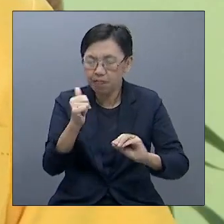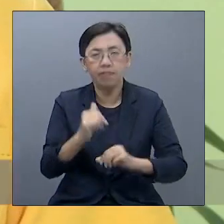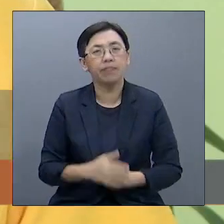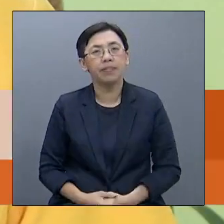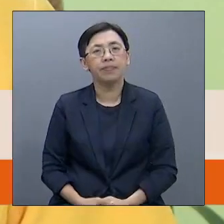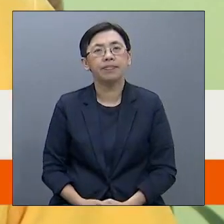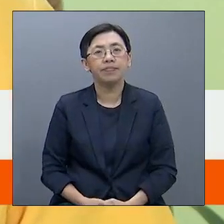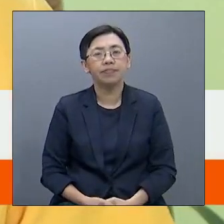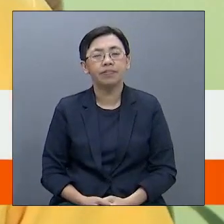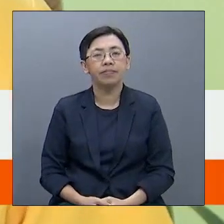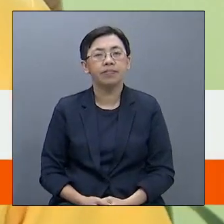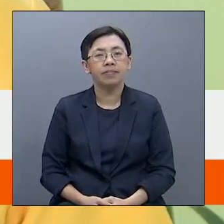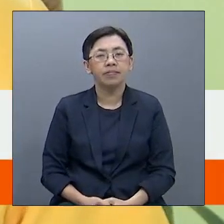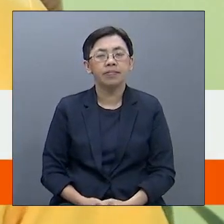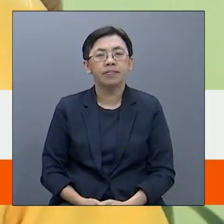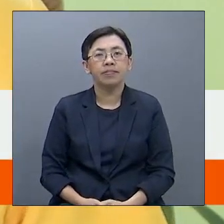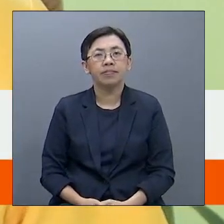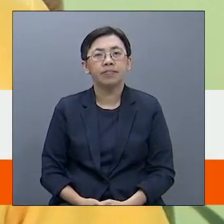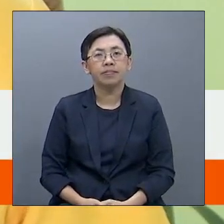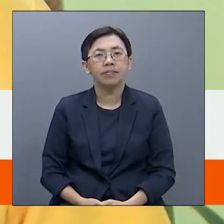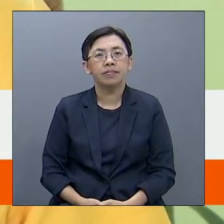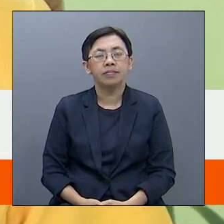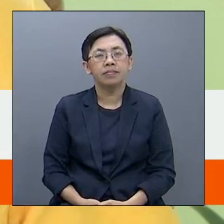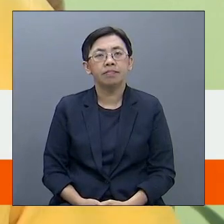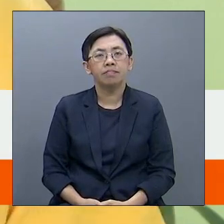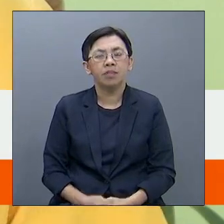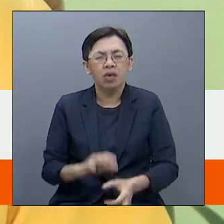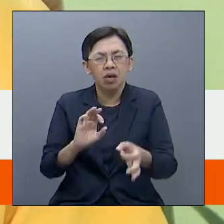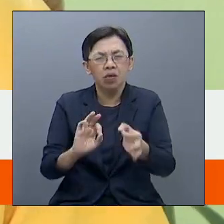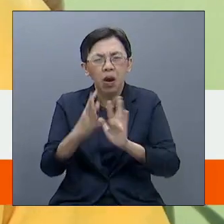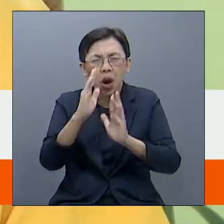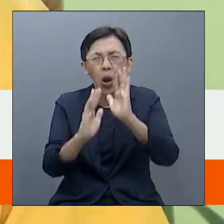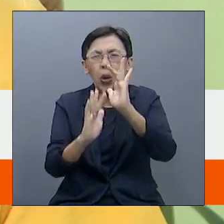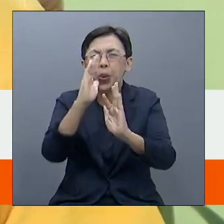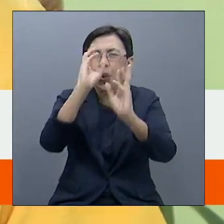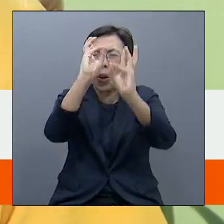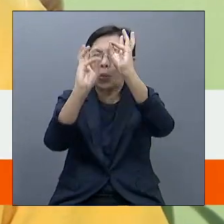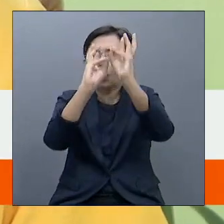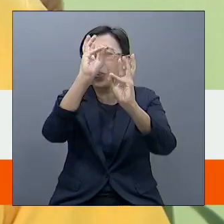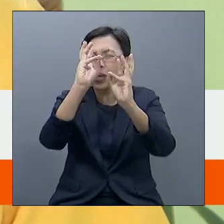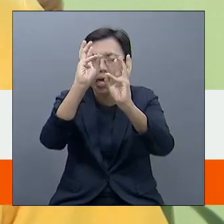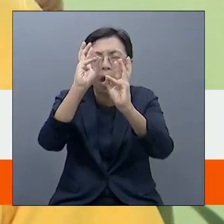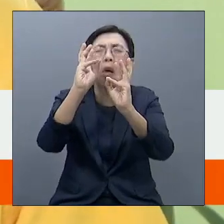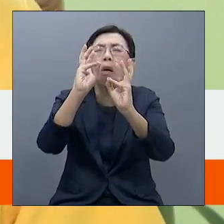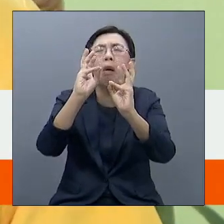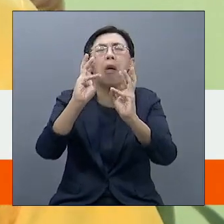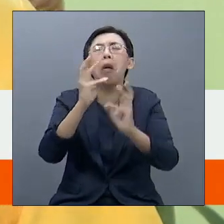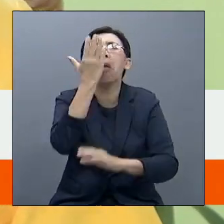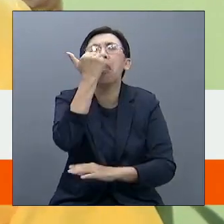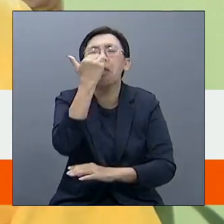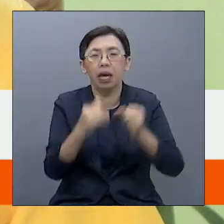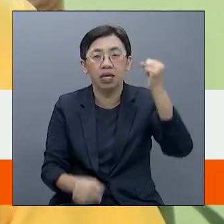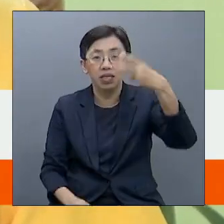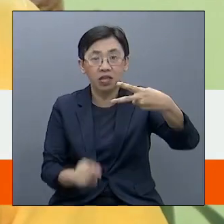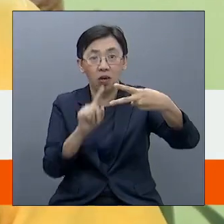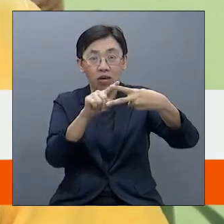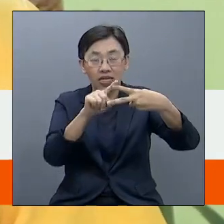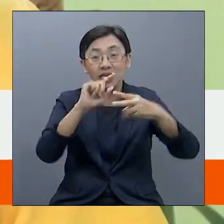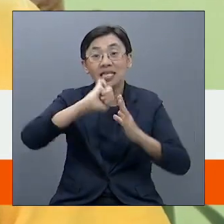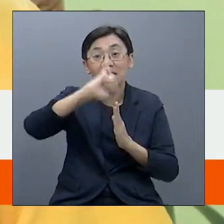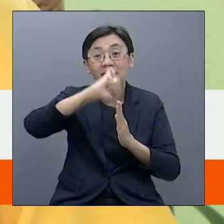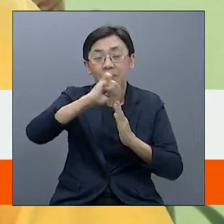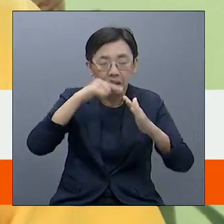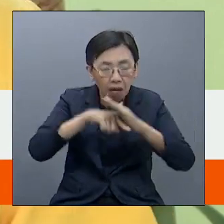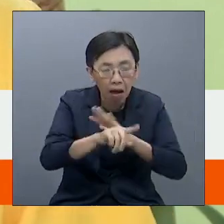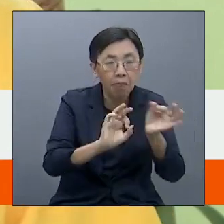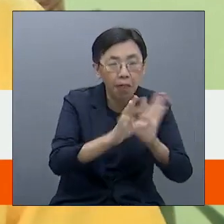ดมันมีอยู่2ที่มาใหญ่คือ1เผาเองในเชียงใหม่กับ2เผานอกพื้น